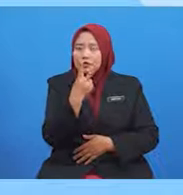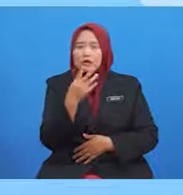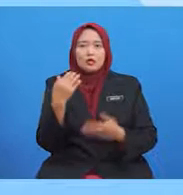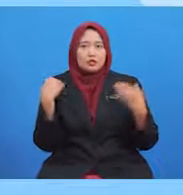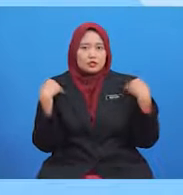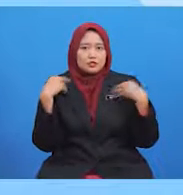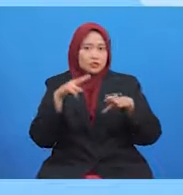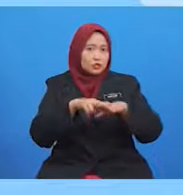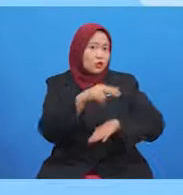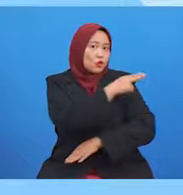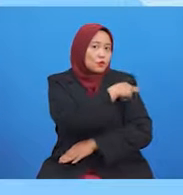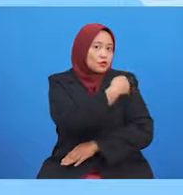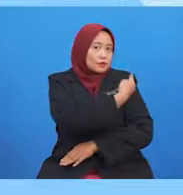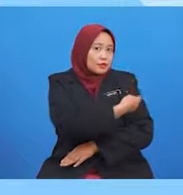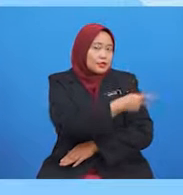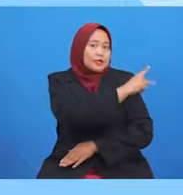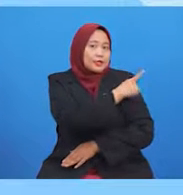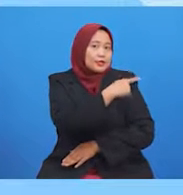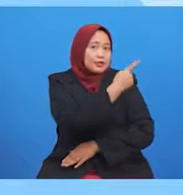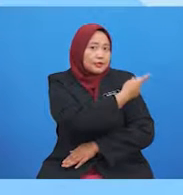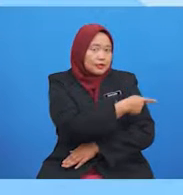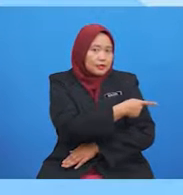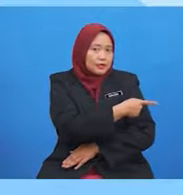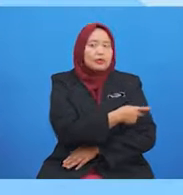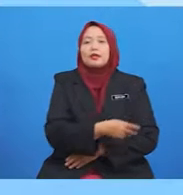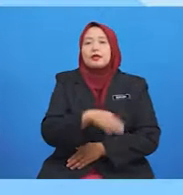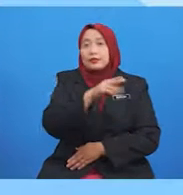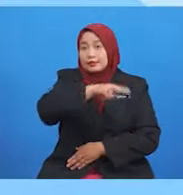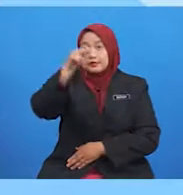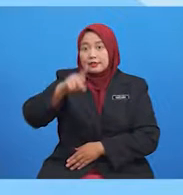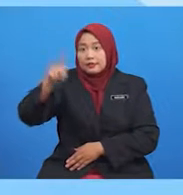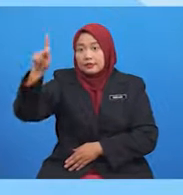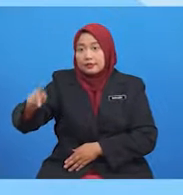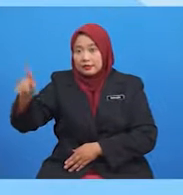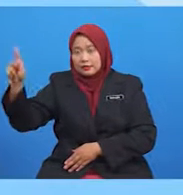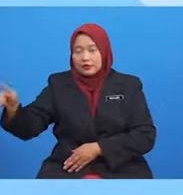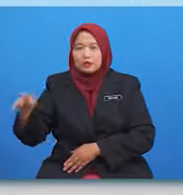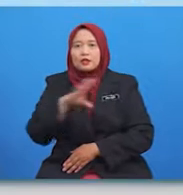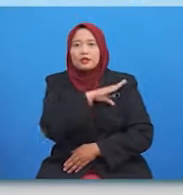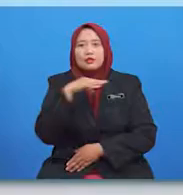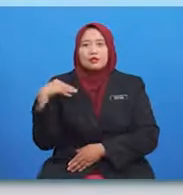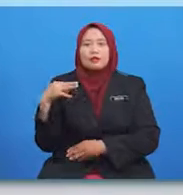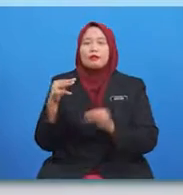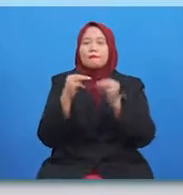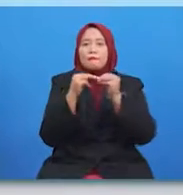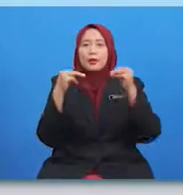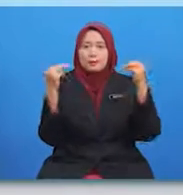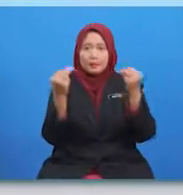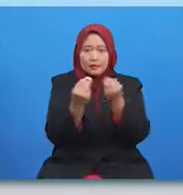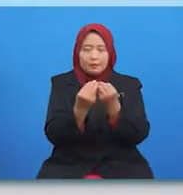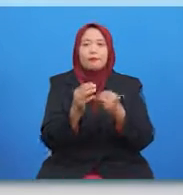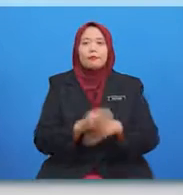hospital, klinik, kilang dan makmal. Jadi, dapatkah